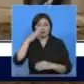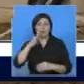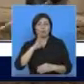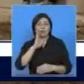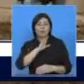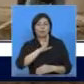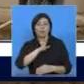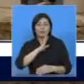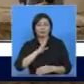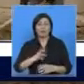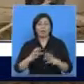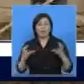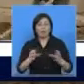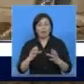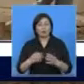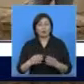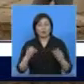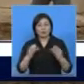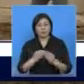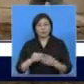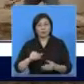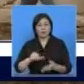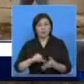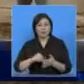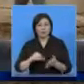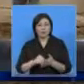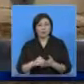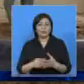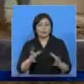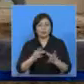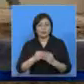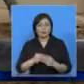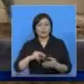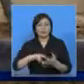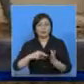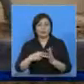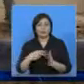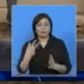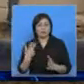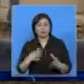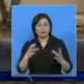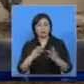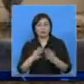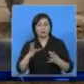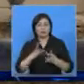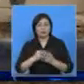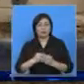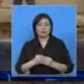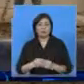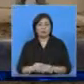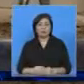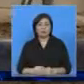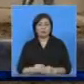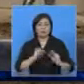ата-аналардың және қамқоршылық кеңес мүшелерінің жалпы бірігіп мақсаты. Үш одақтың біріккен мақсаты